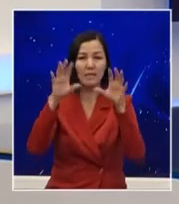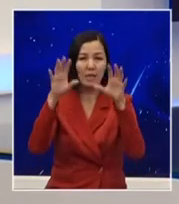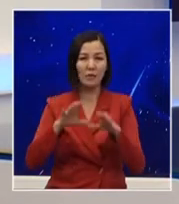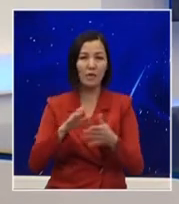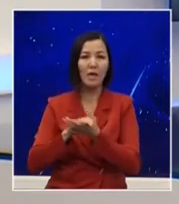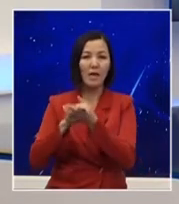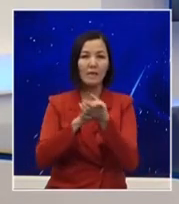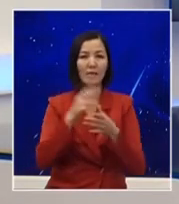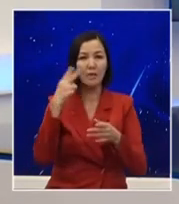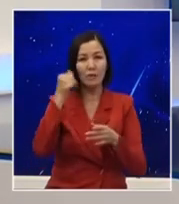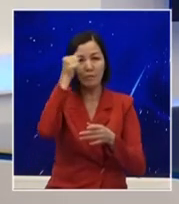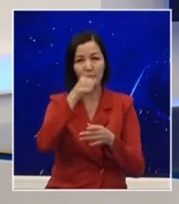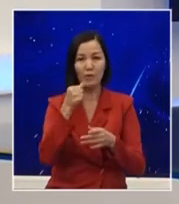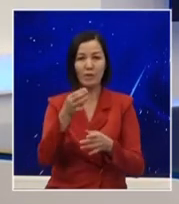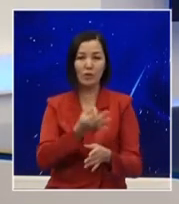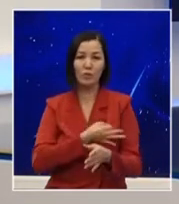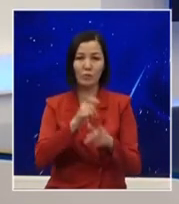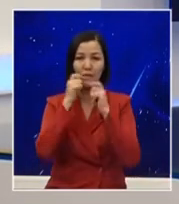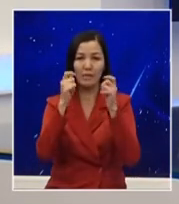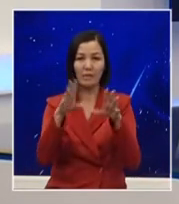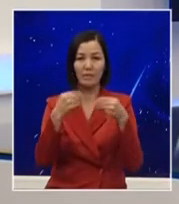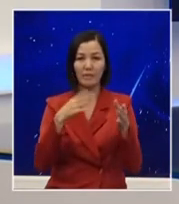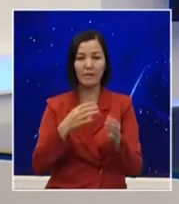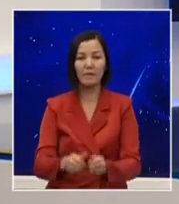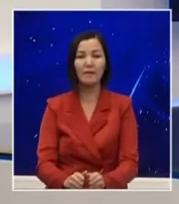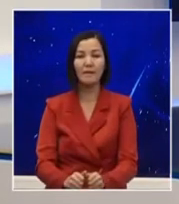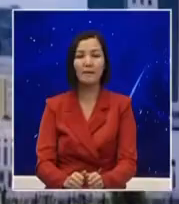және Ассамблеяның 25 жылдық төсбелгілерін табыстады.